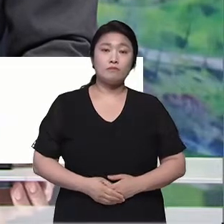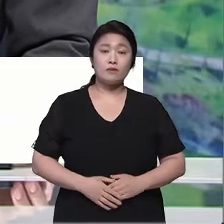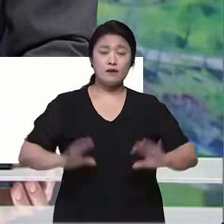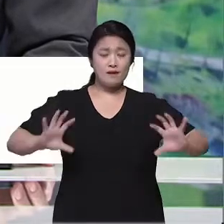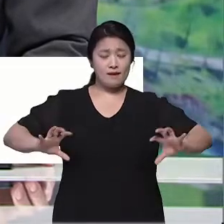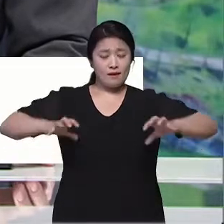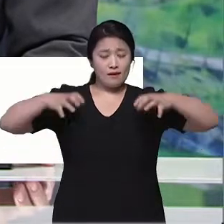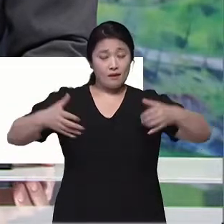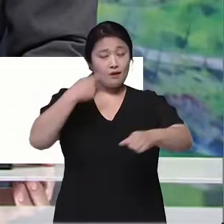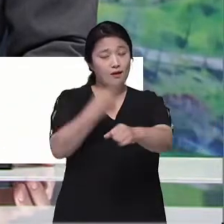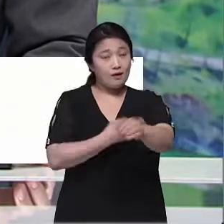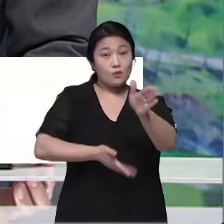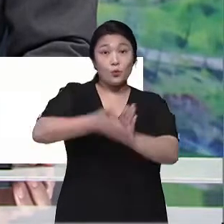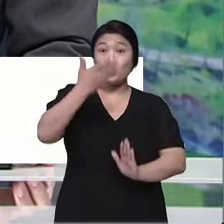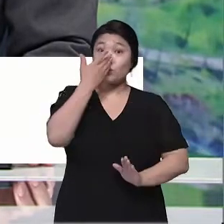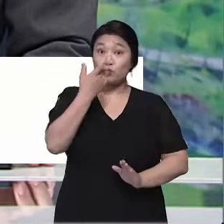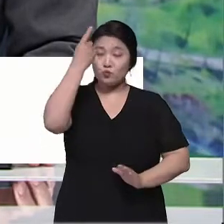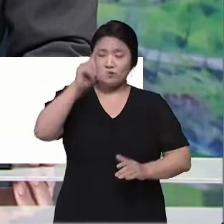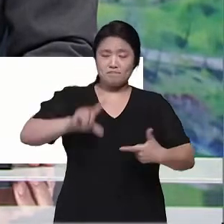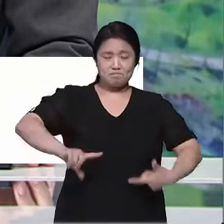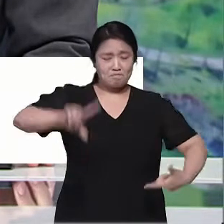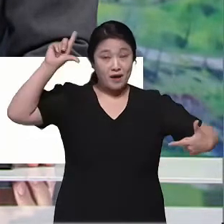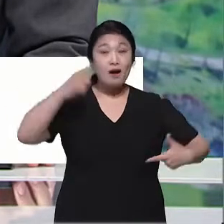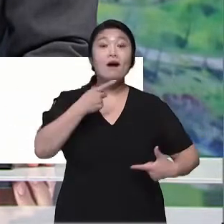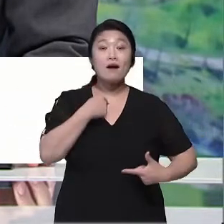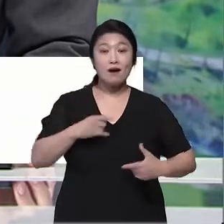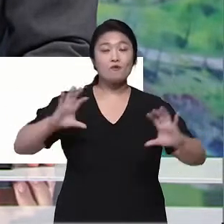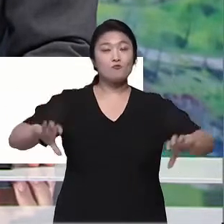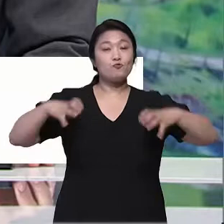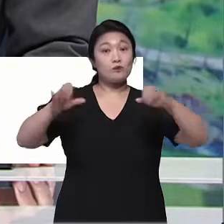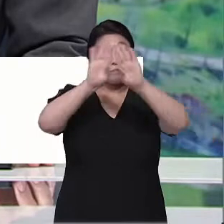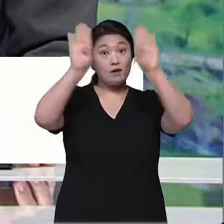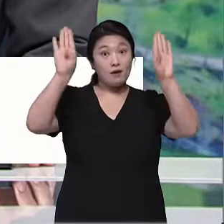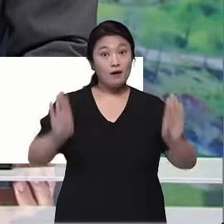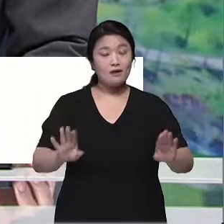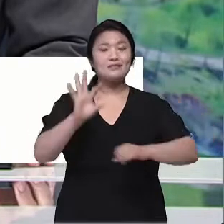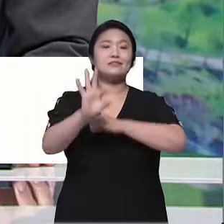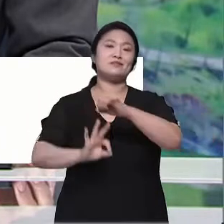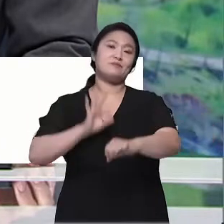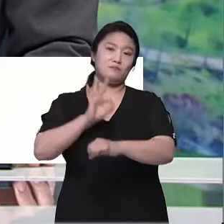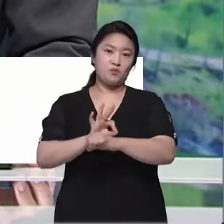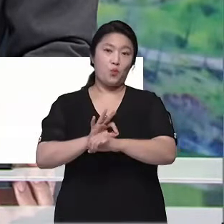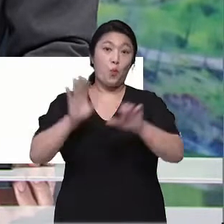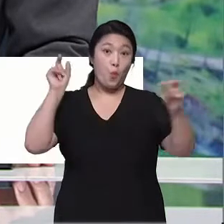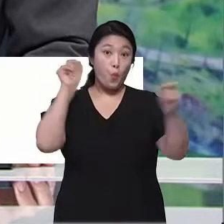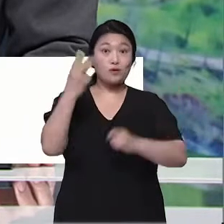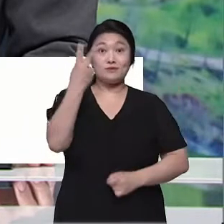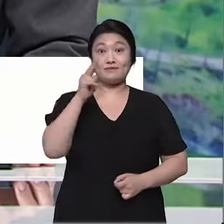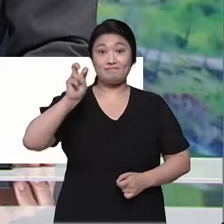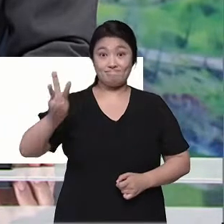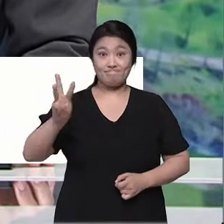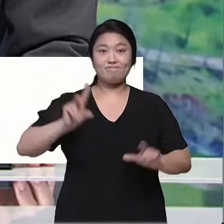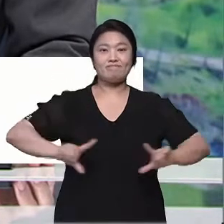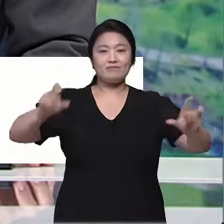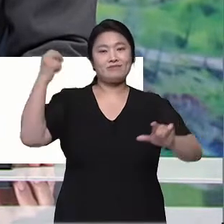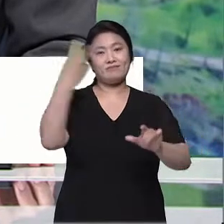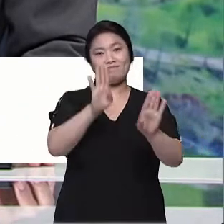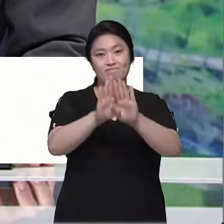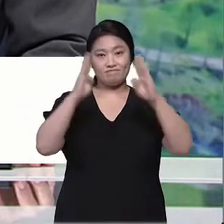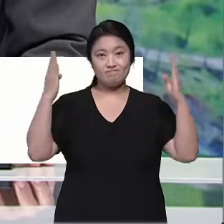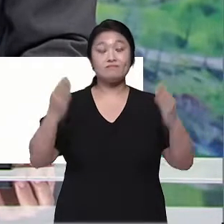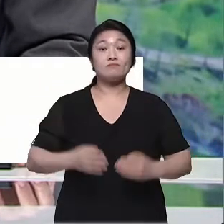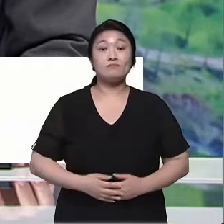전세계 생태도시 순천 의 이름을 알린 국제 정원 박람회 가 10년 마린 오든 2023년 다시